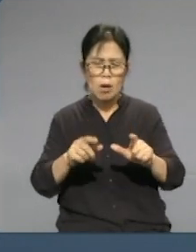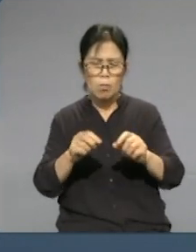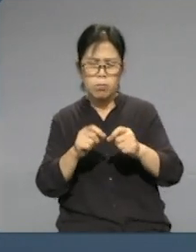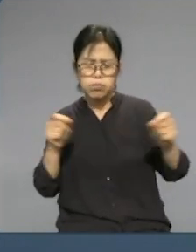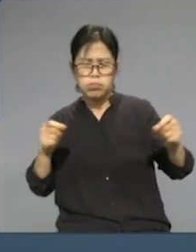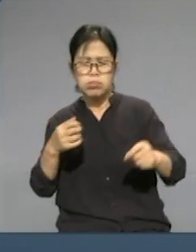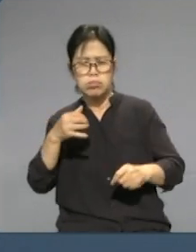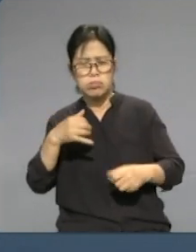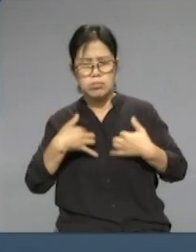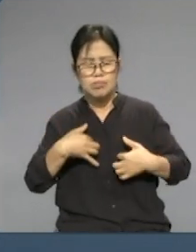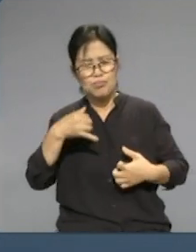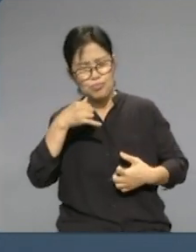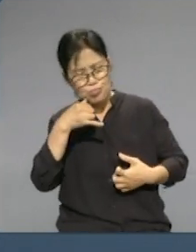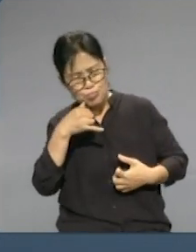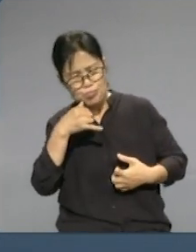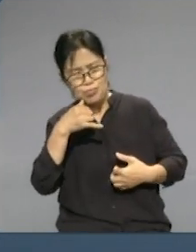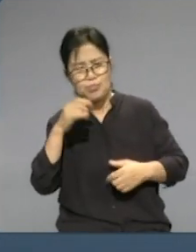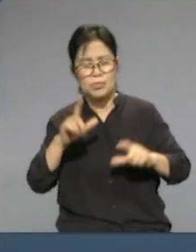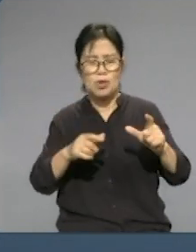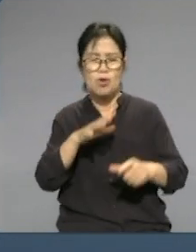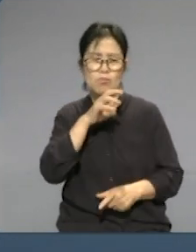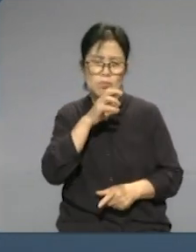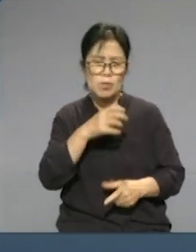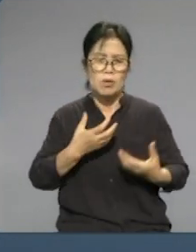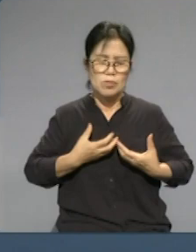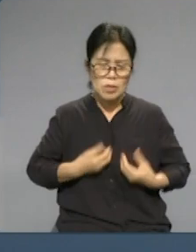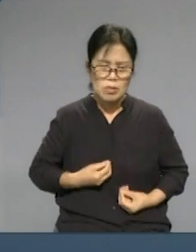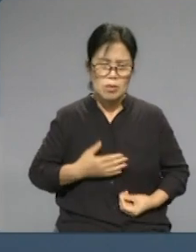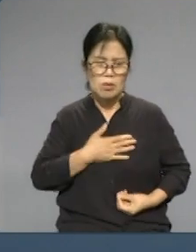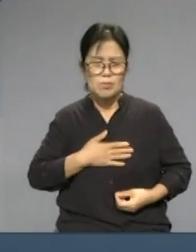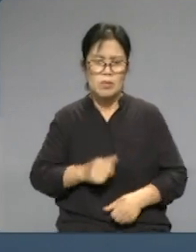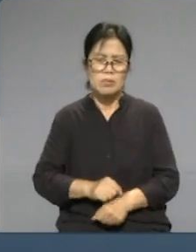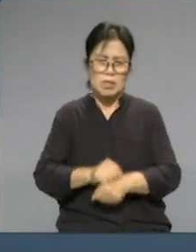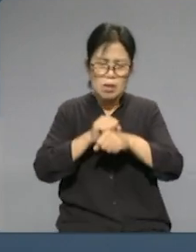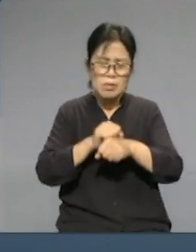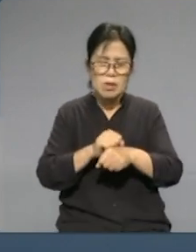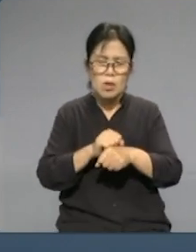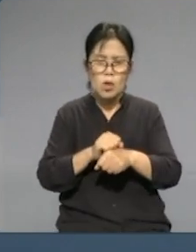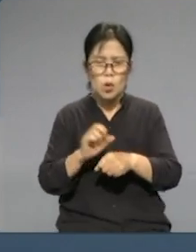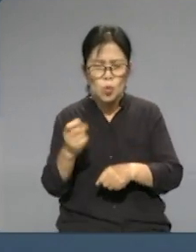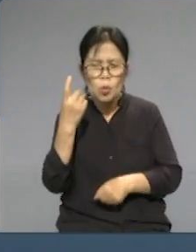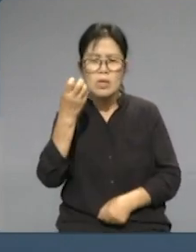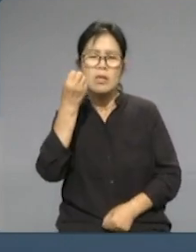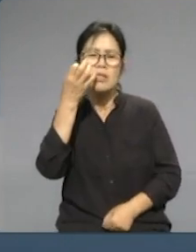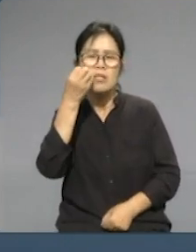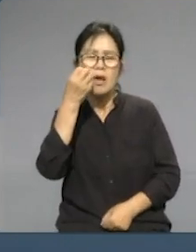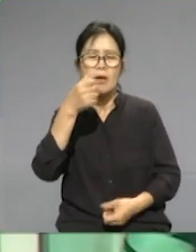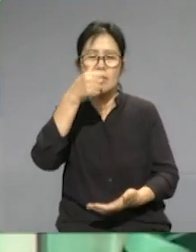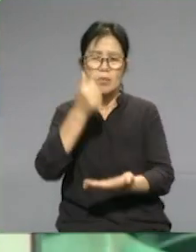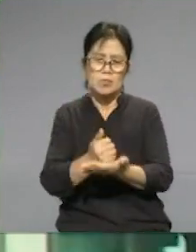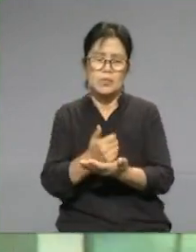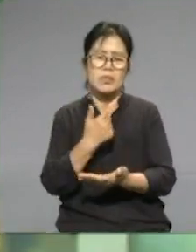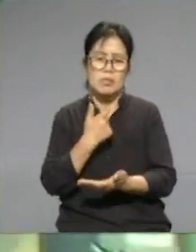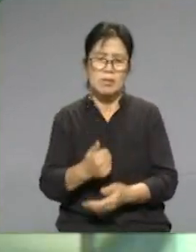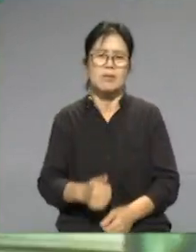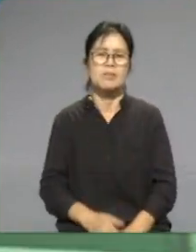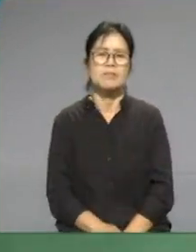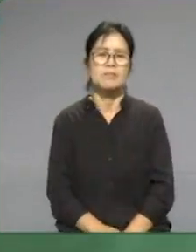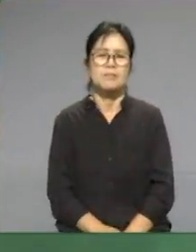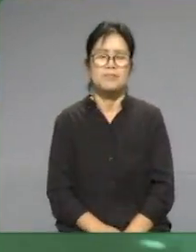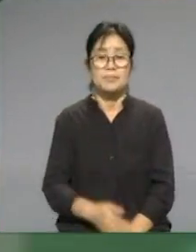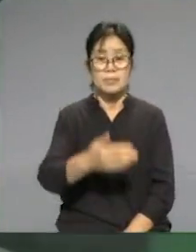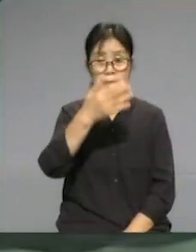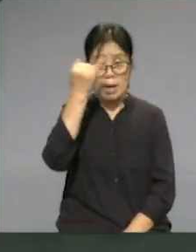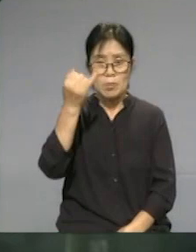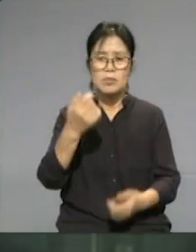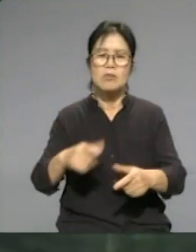게임 중독 상태에서 불만과 좌절 감정이 쌓여 저지른 이상 동기 범죄에 해당하고 할머니와